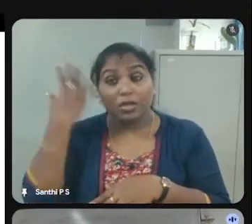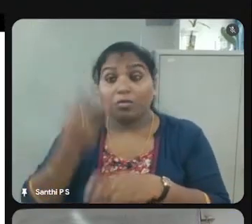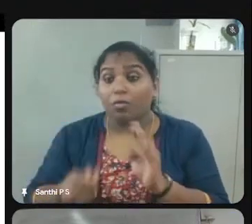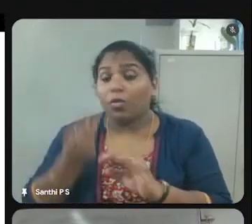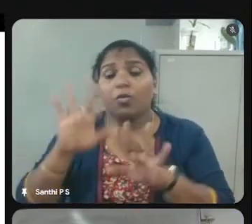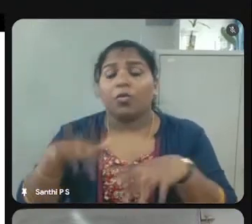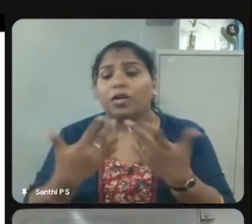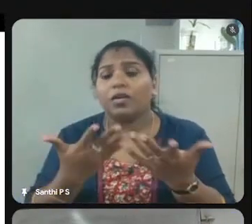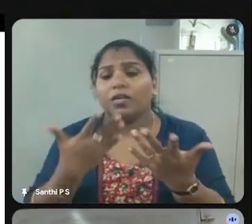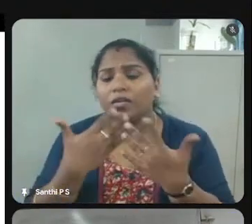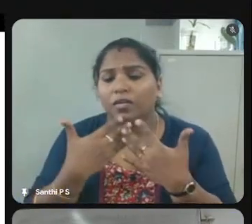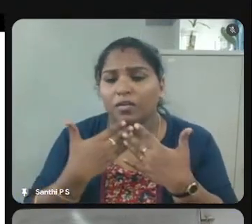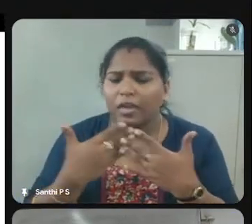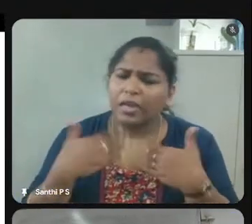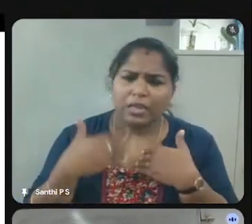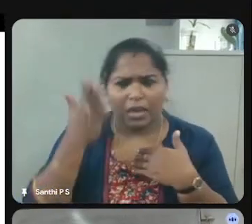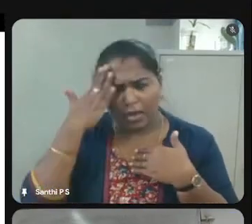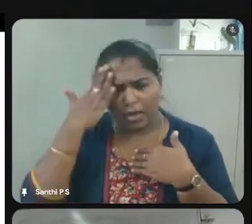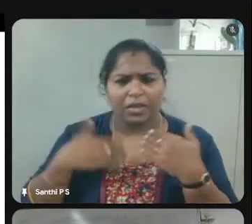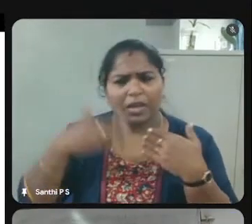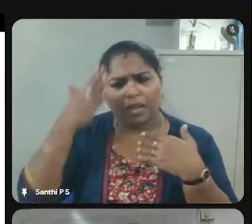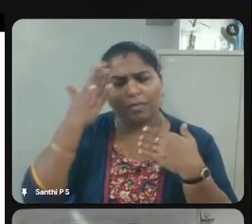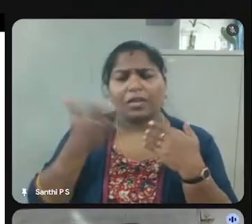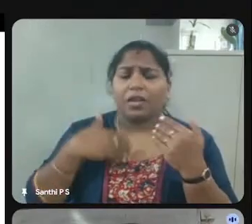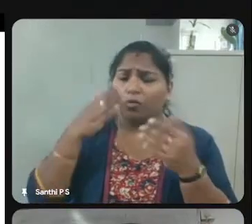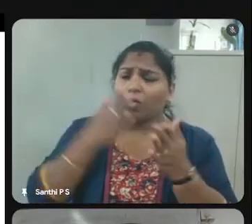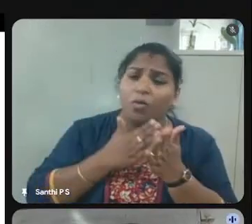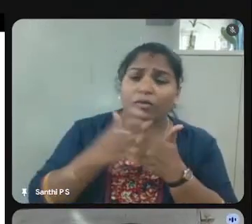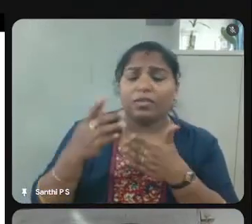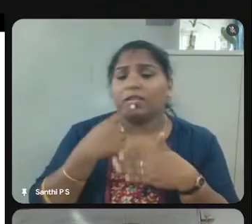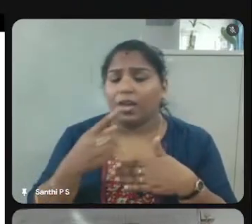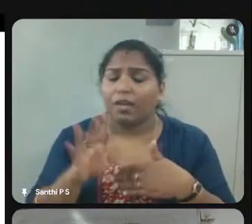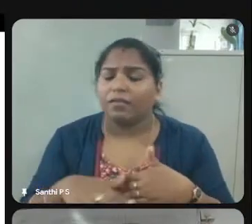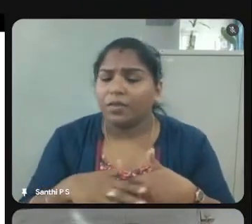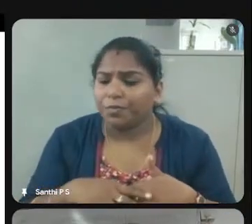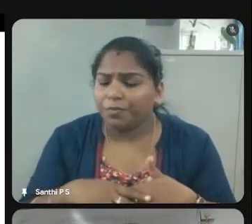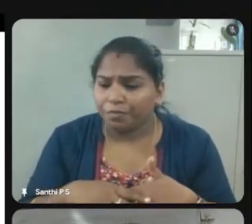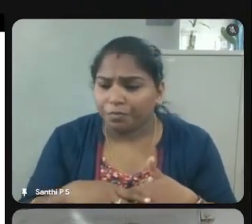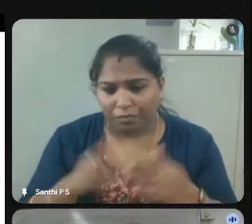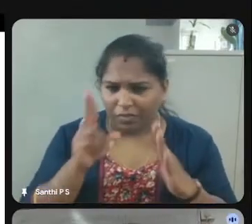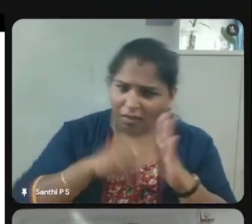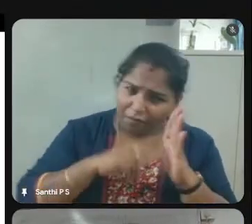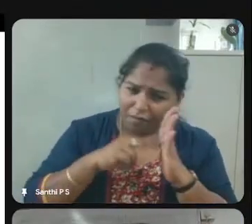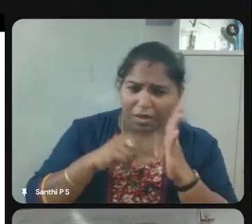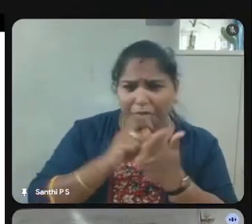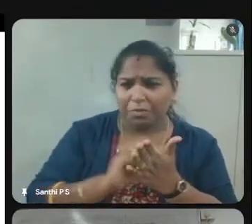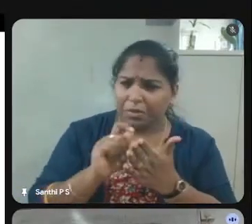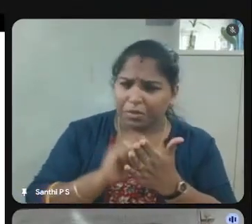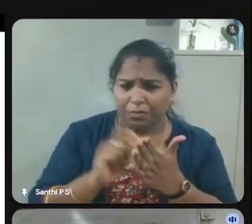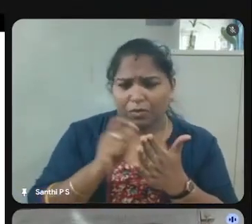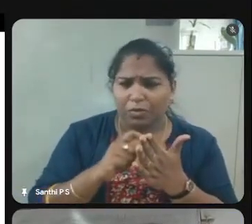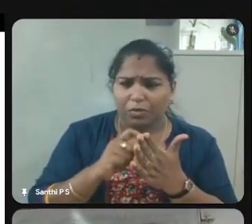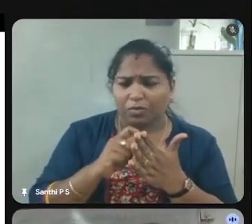പറഞ്ഞാലും എനിക്കെല്ലാം അറിയാന്ന് പറയും. മലയാളം വായിക്കും എഴുതും. കൂട്ടി വായിക്കുന്നതിന്